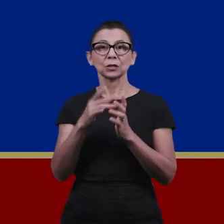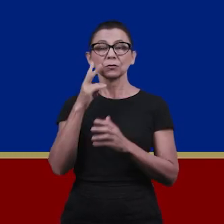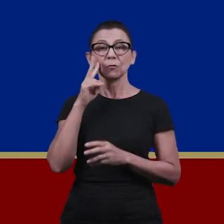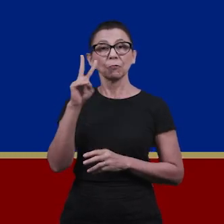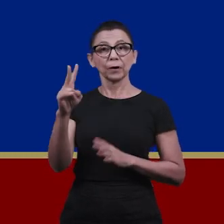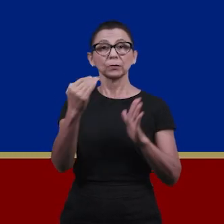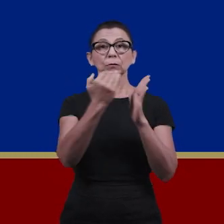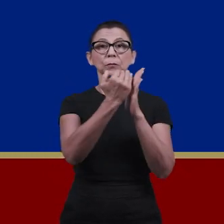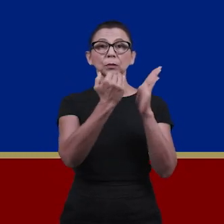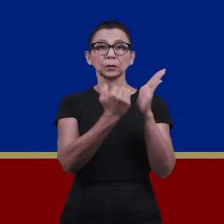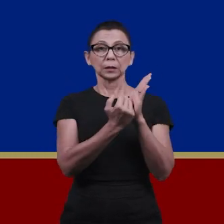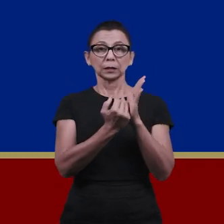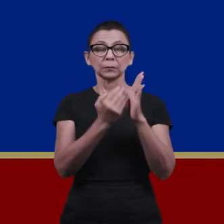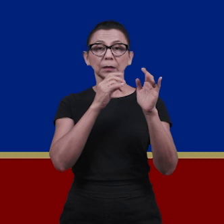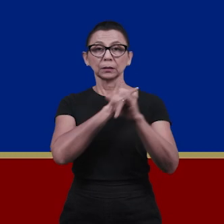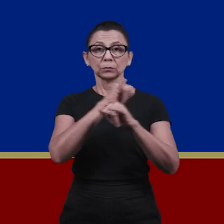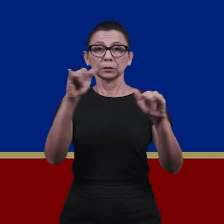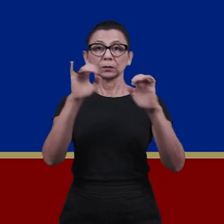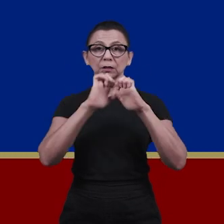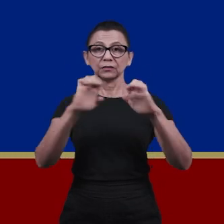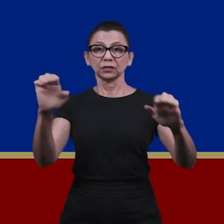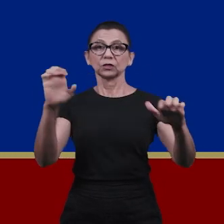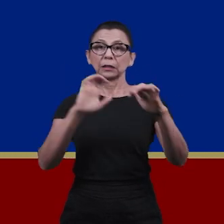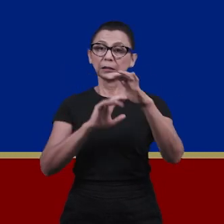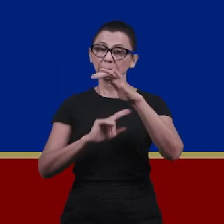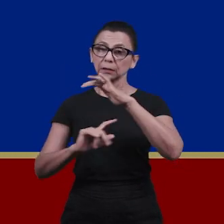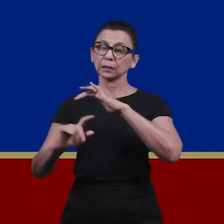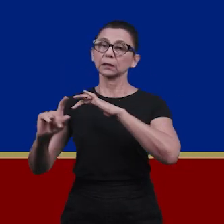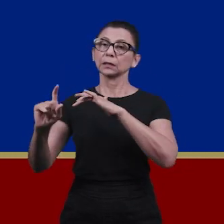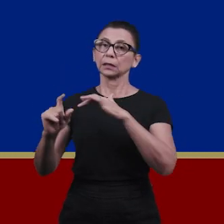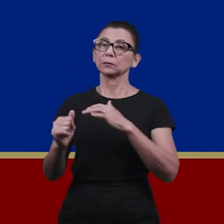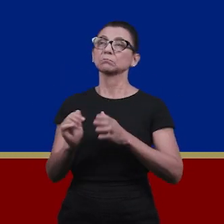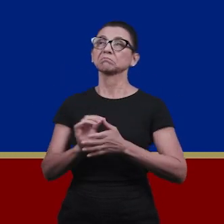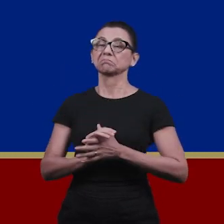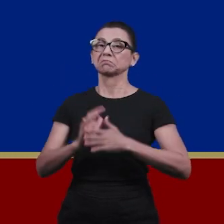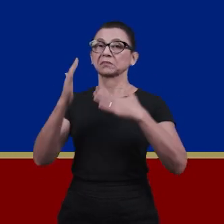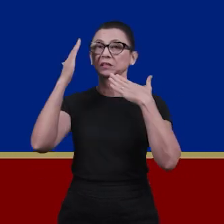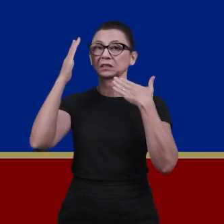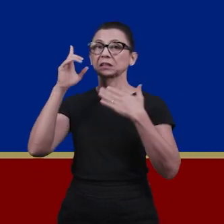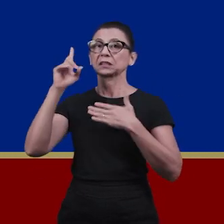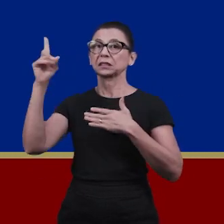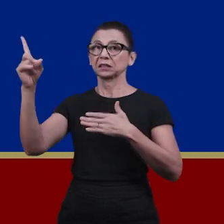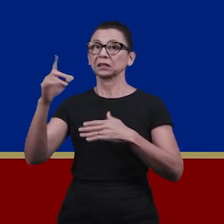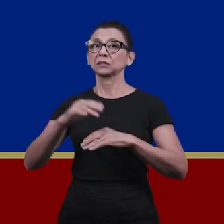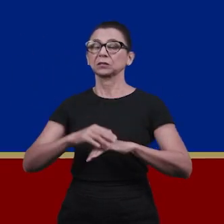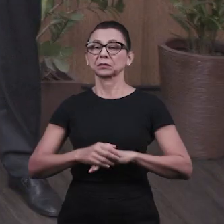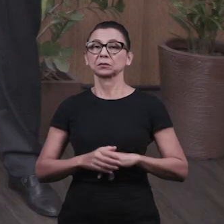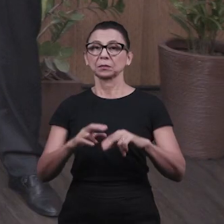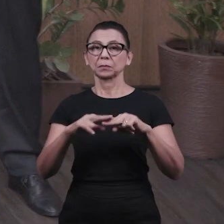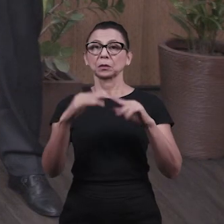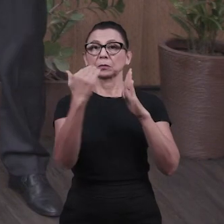éternel. Donc, je loue à Dieu pour la bénédiction de cette formation.